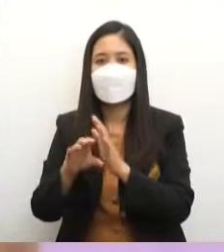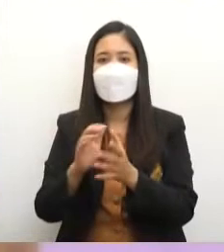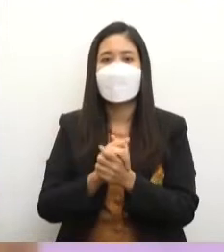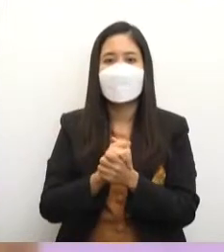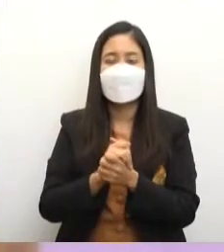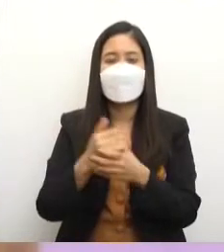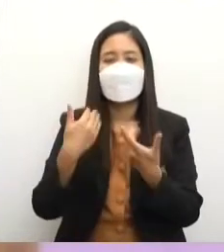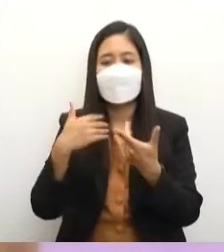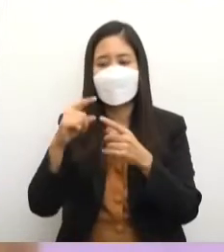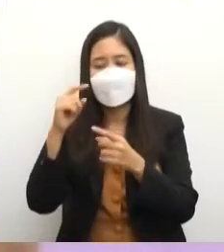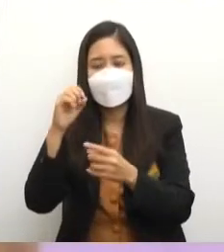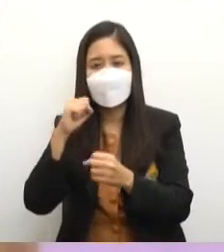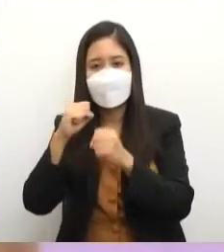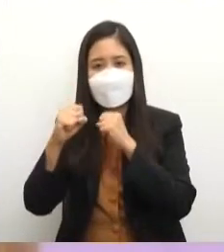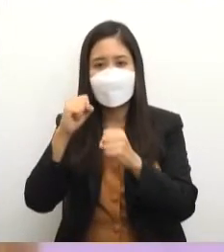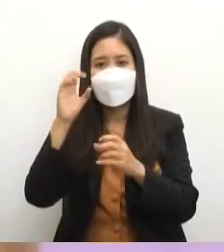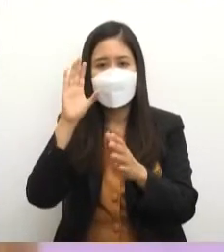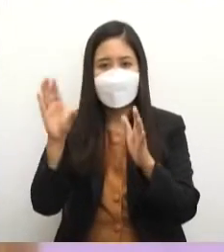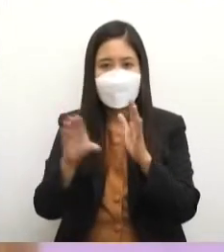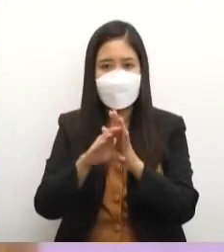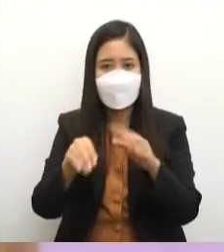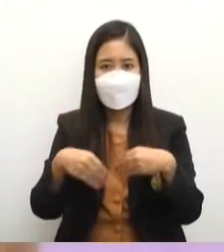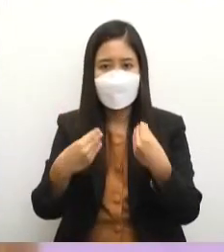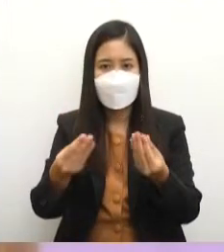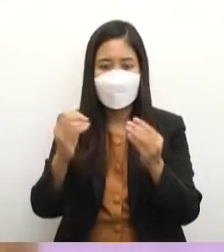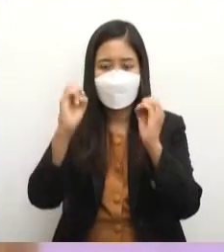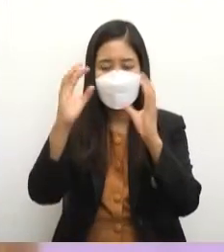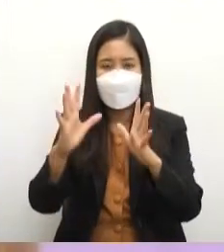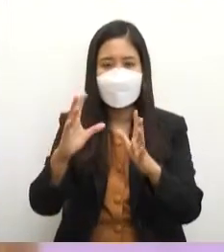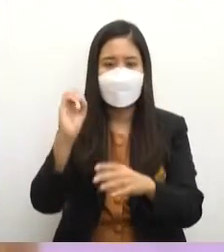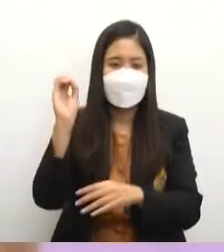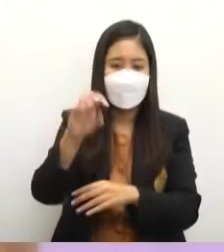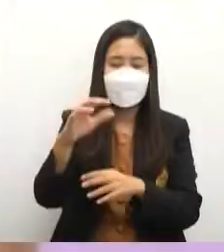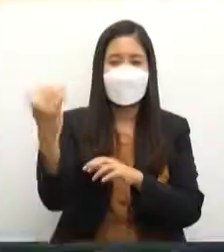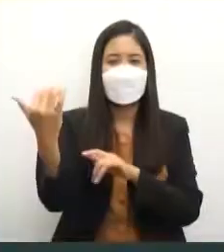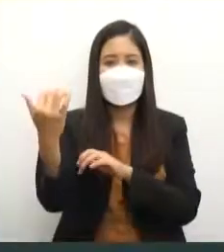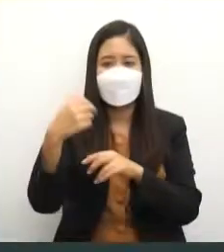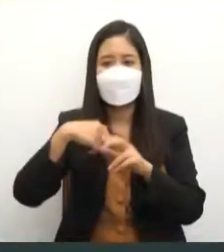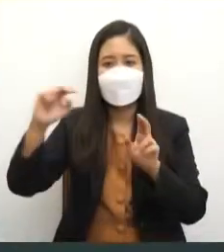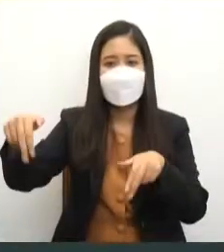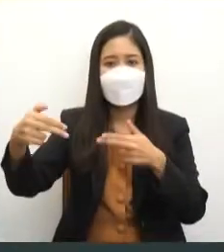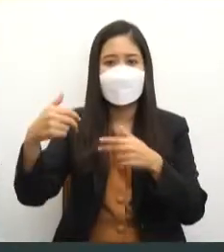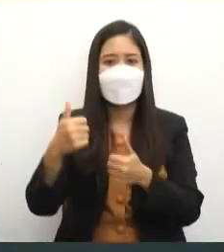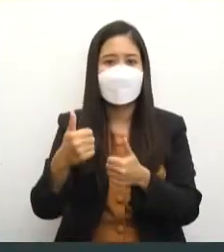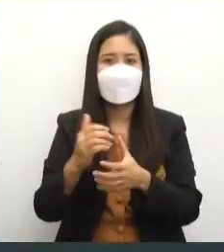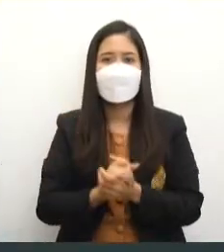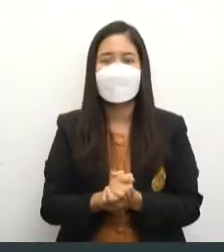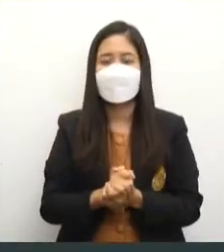การเรียนรู้แบบออฟไลน์ที่คุณครูได้โหลดไปนะคะแล้วก็ไปสอนเด็กๆที่นั่น